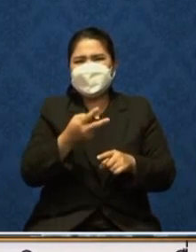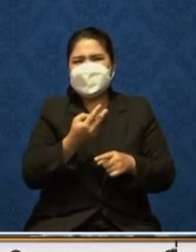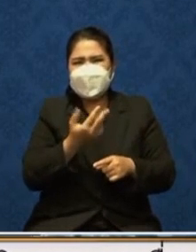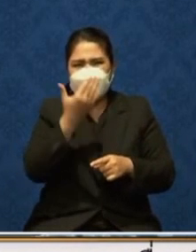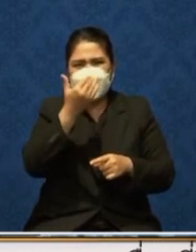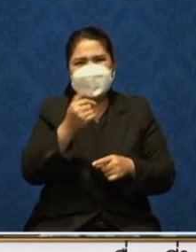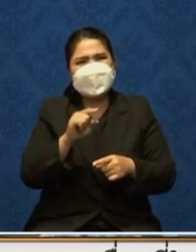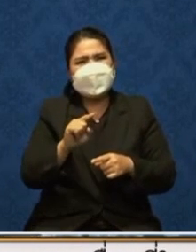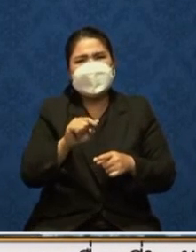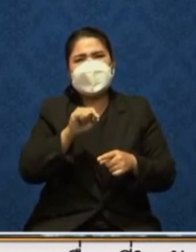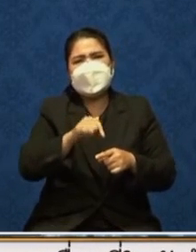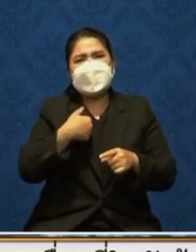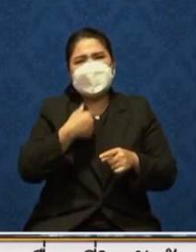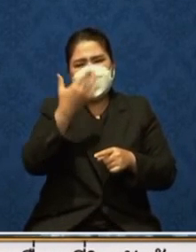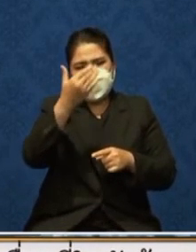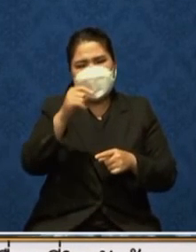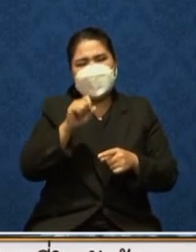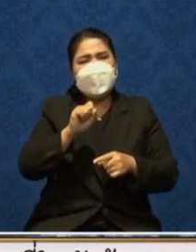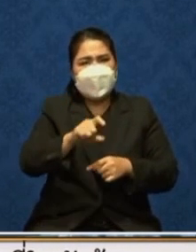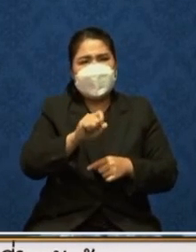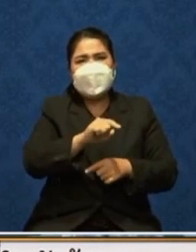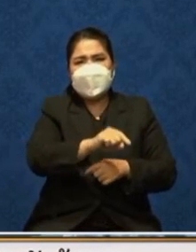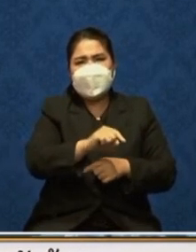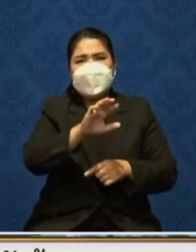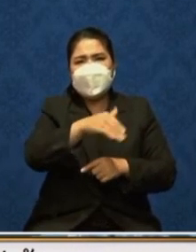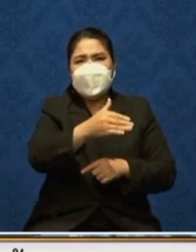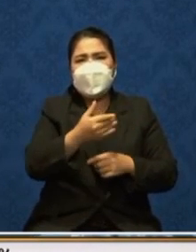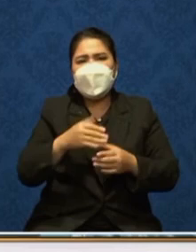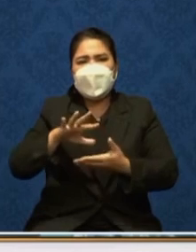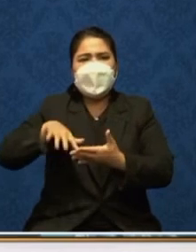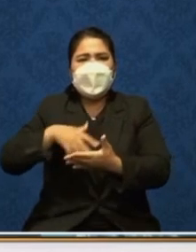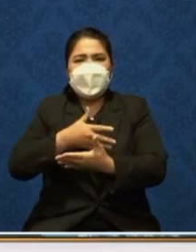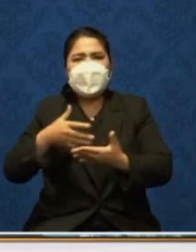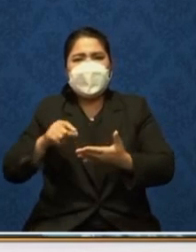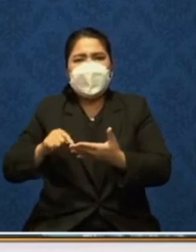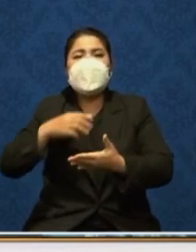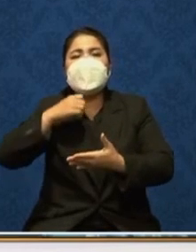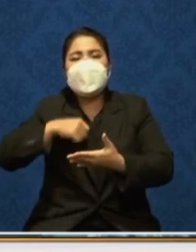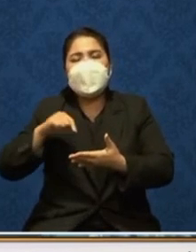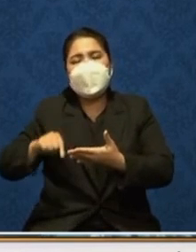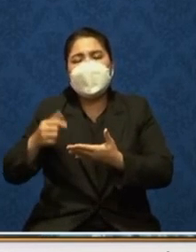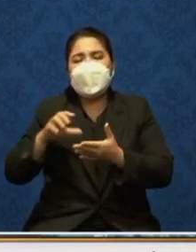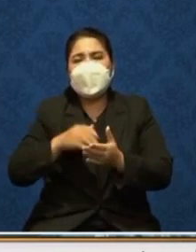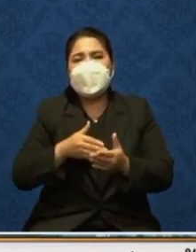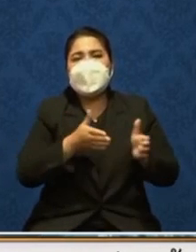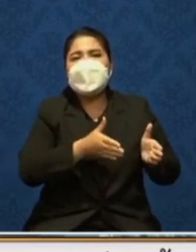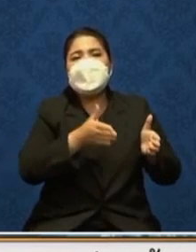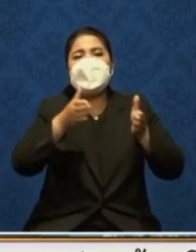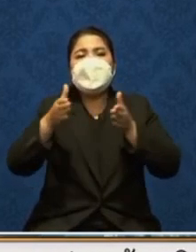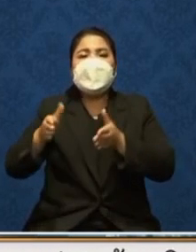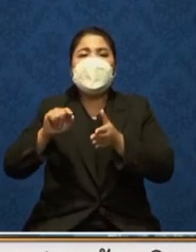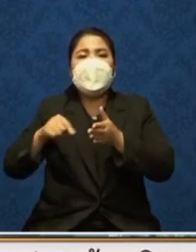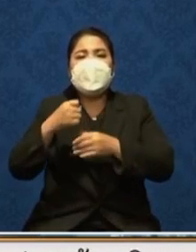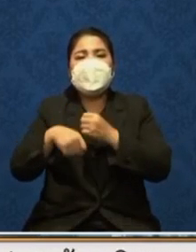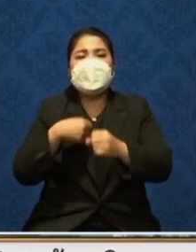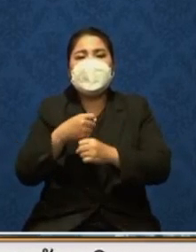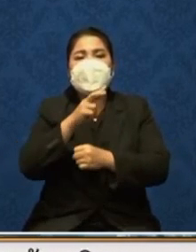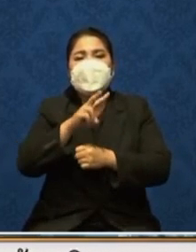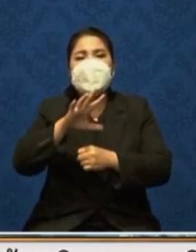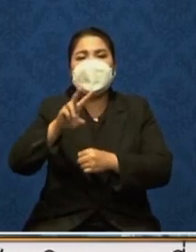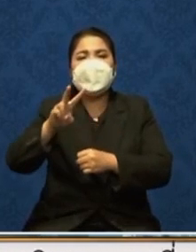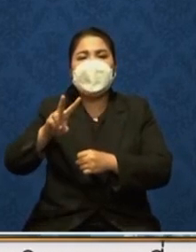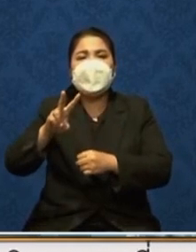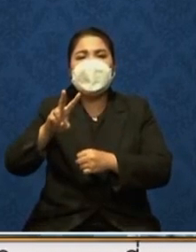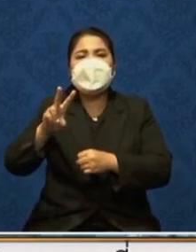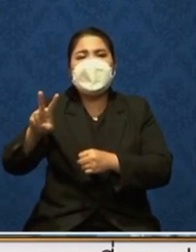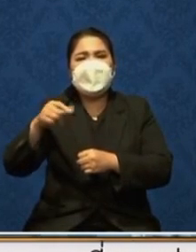้นนี้ก่อนแผนเก่าก็อยในประเภท Low Priorityก็คอเขายกไปไ้ช่วงปีที่ 21 หอ 20 ก็คือให้คนฝันรอ